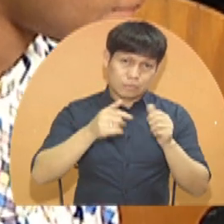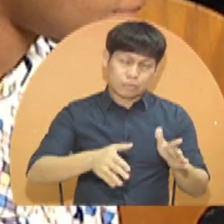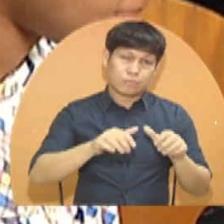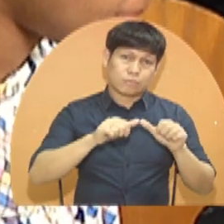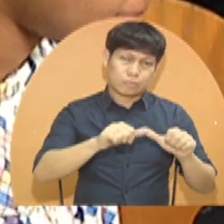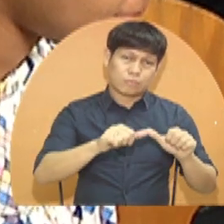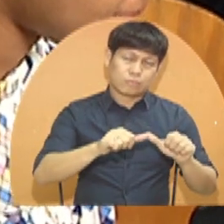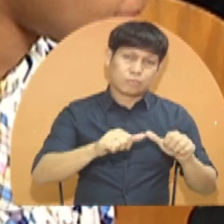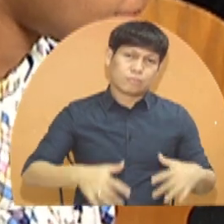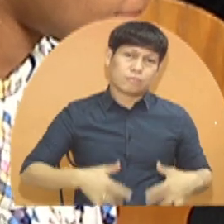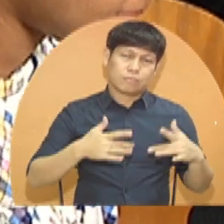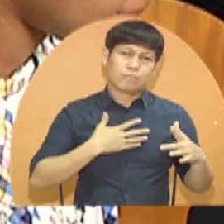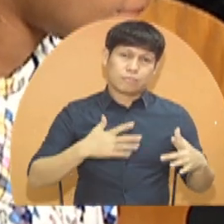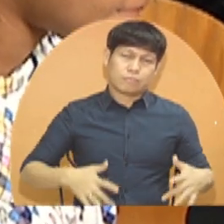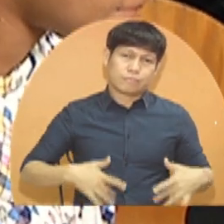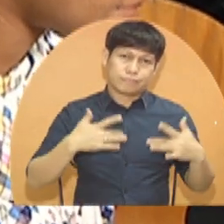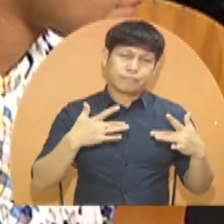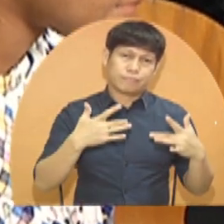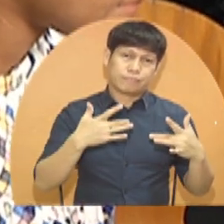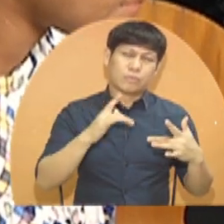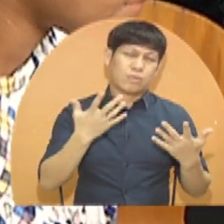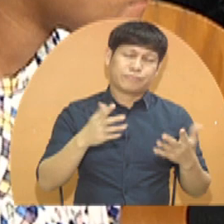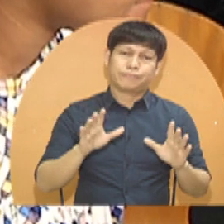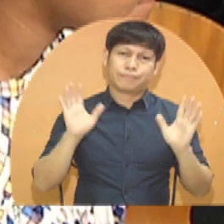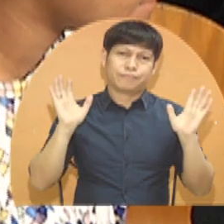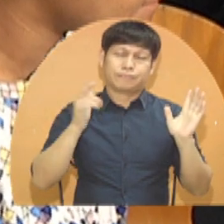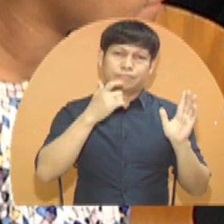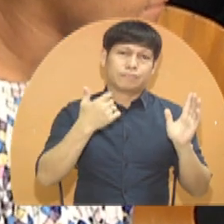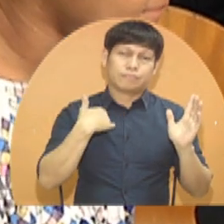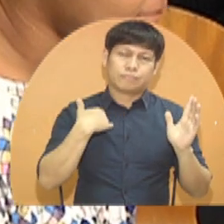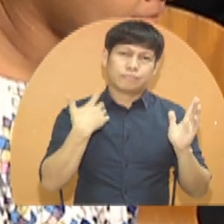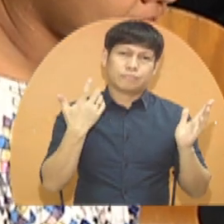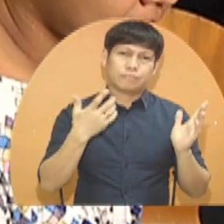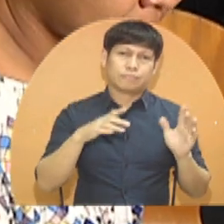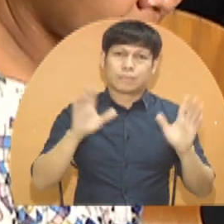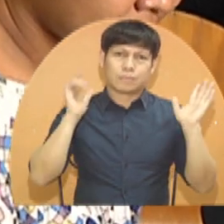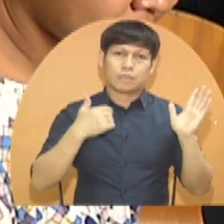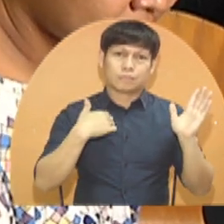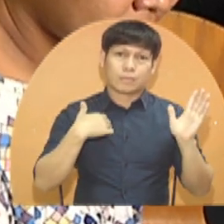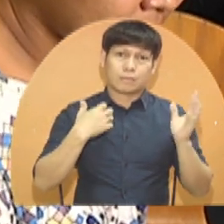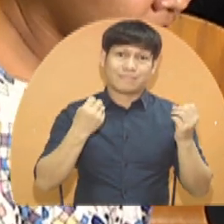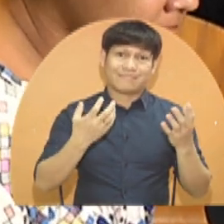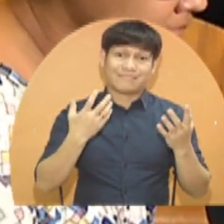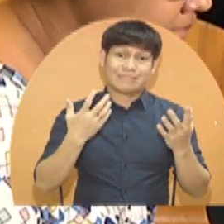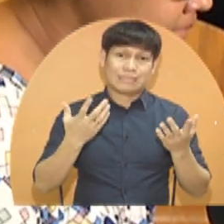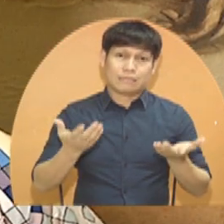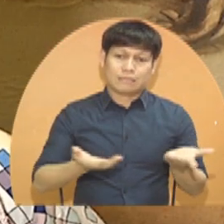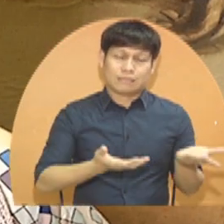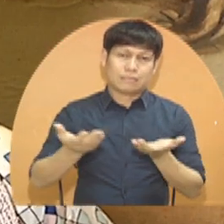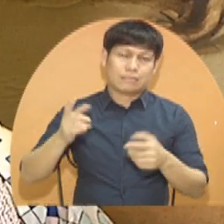na, kasi po suko-suko na rin po ako noon eh. Halos, ano po sila eh. Ilang tao po nagbubuhat sa